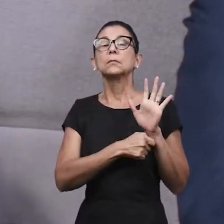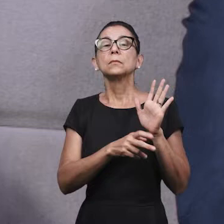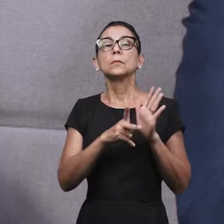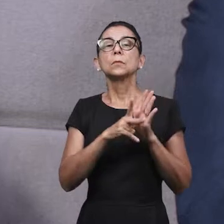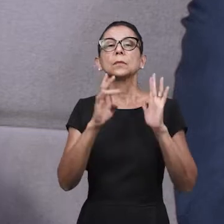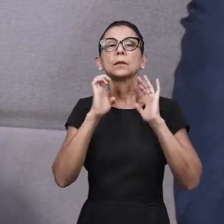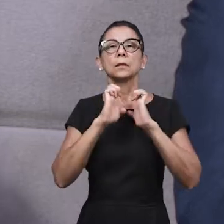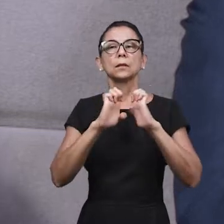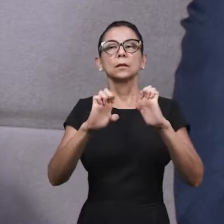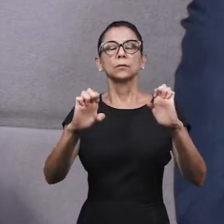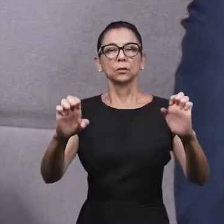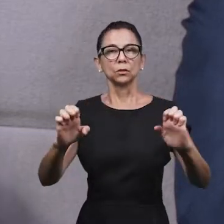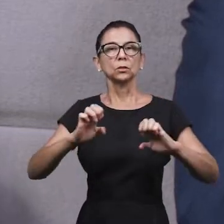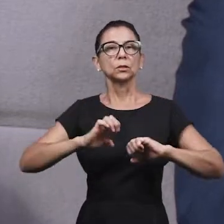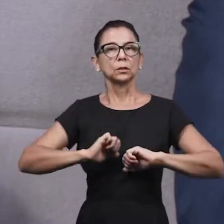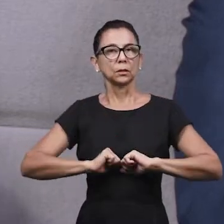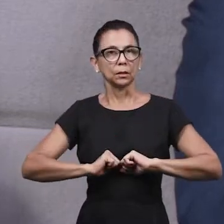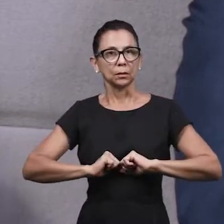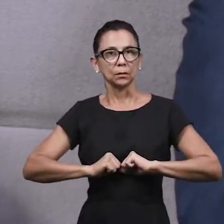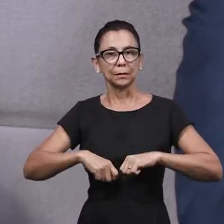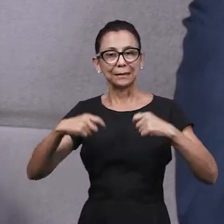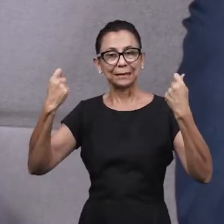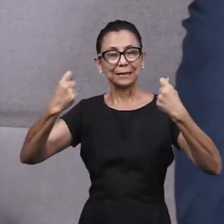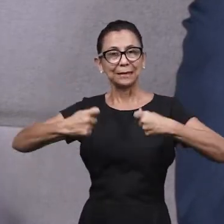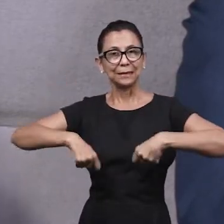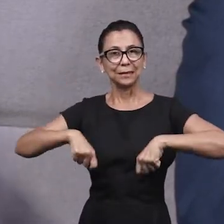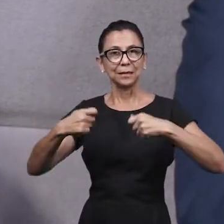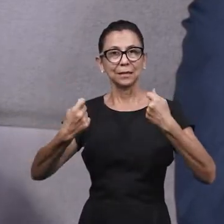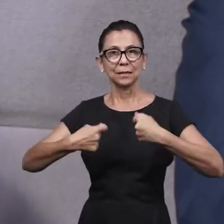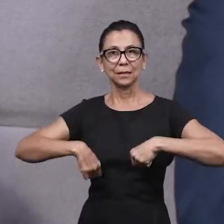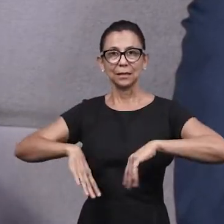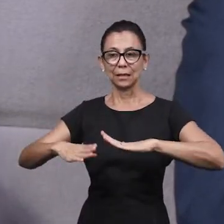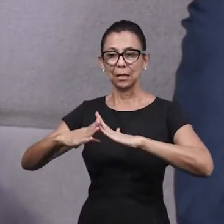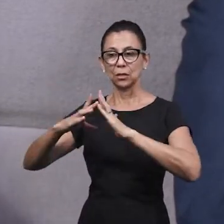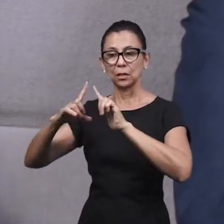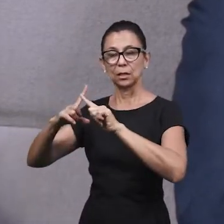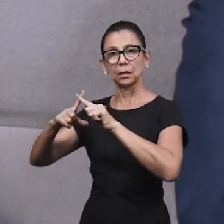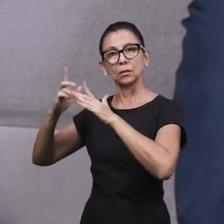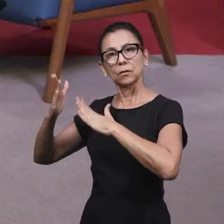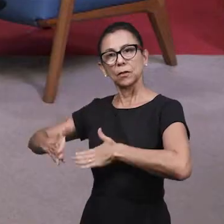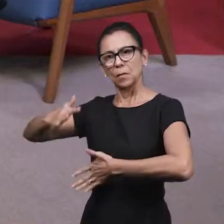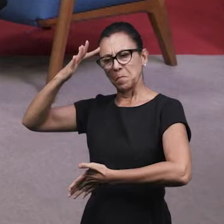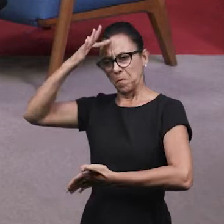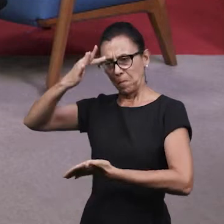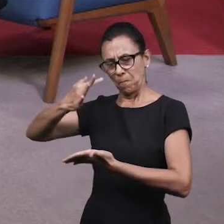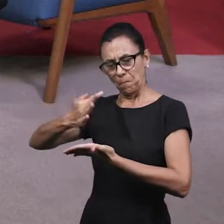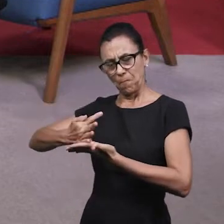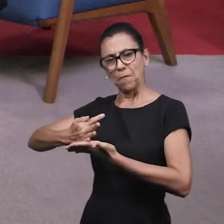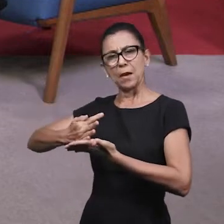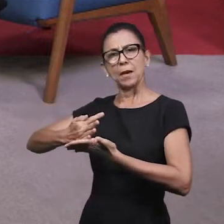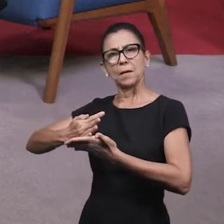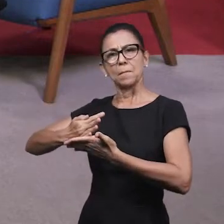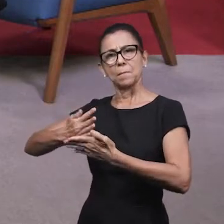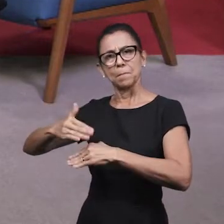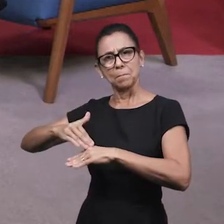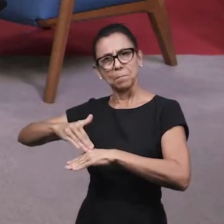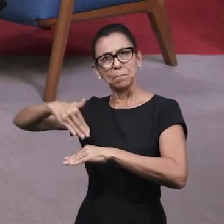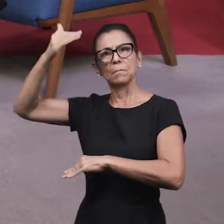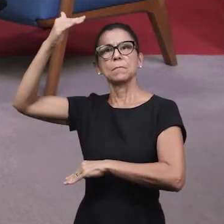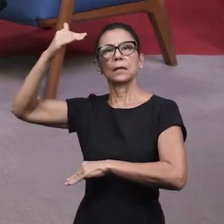dont le plus grand besoin, c'est de garder l'Église fidèle fortifiée dans la foi. Gloire à Jésus.